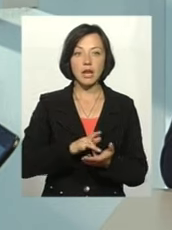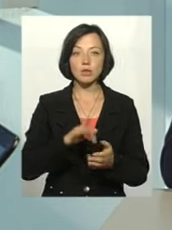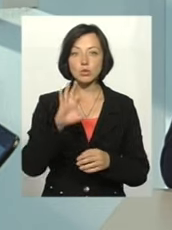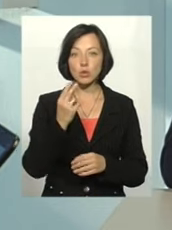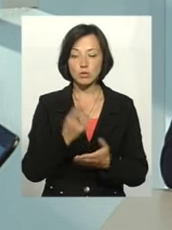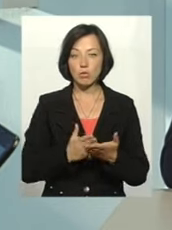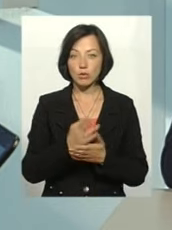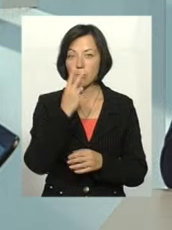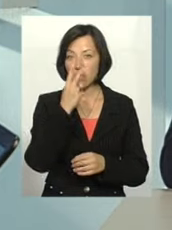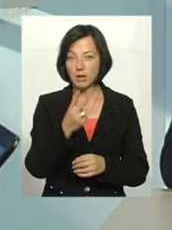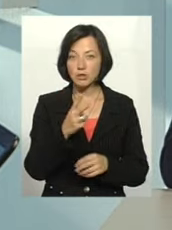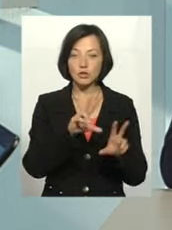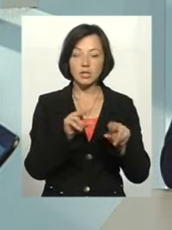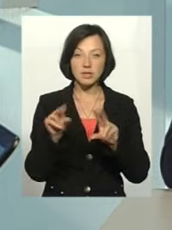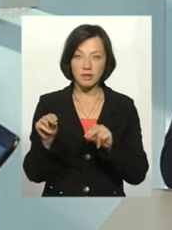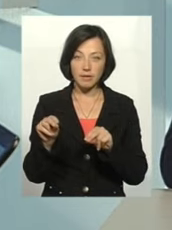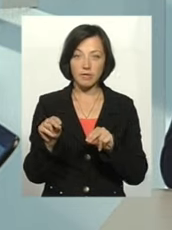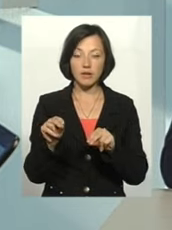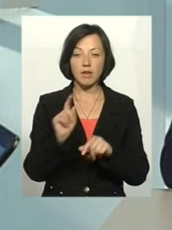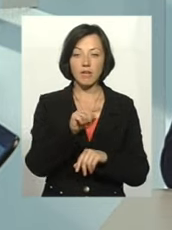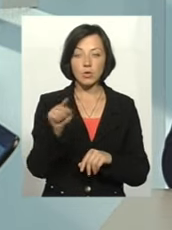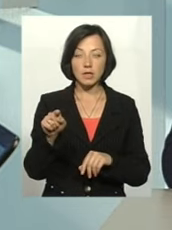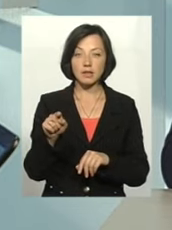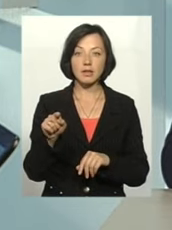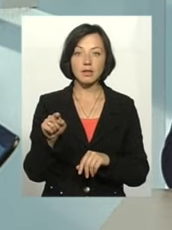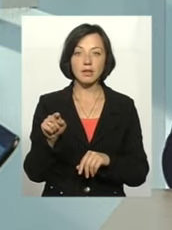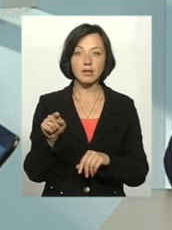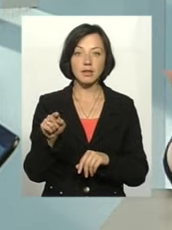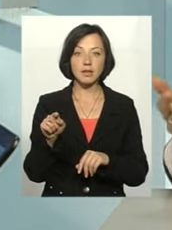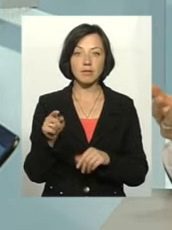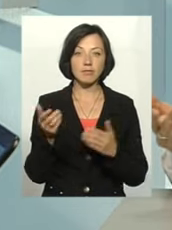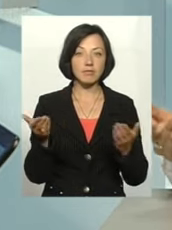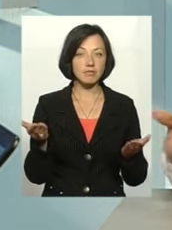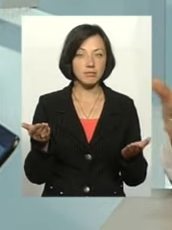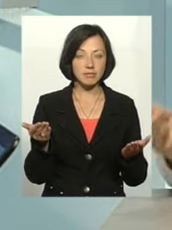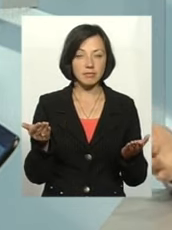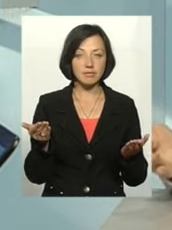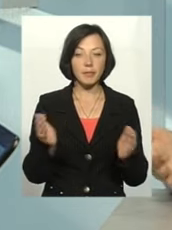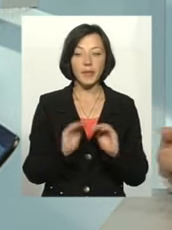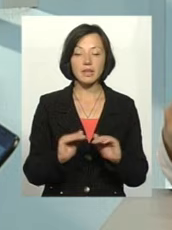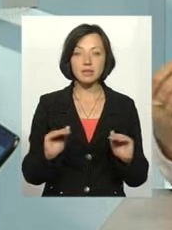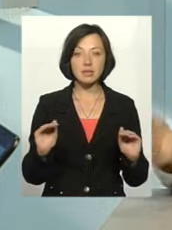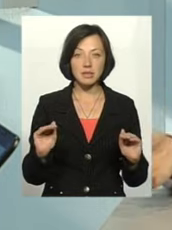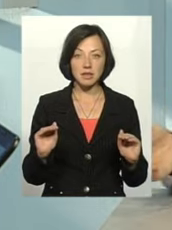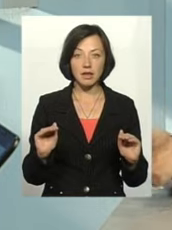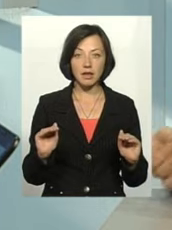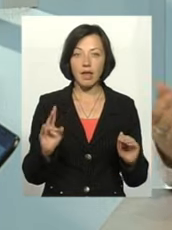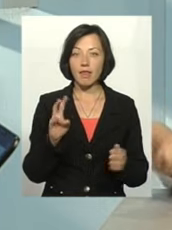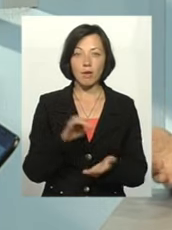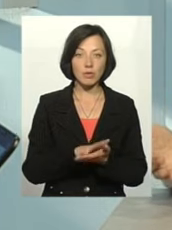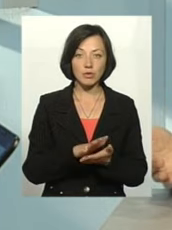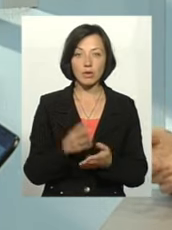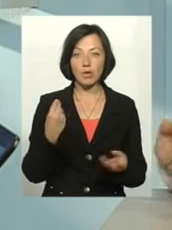вони там щасливі, вони там, ну, скажімо так, діти не брудні,